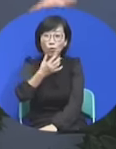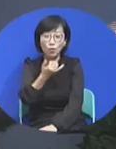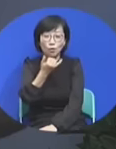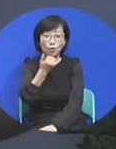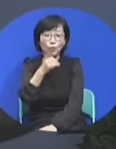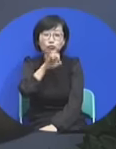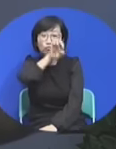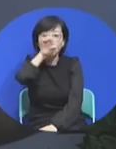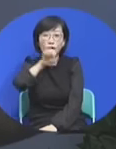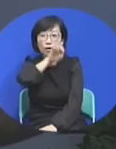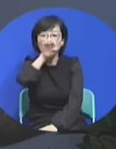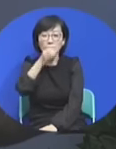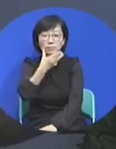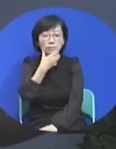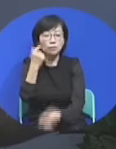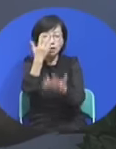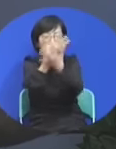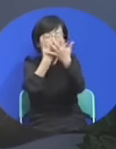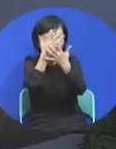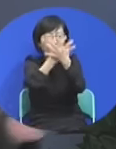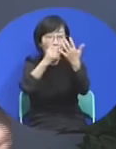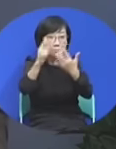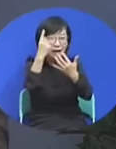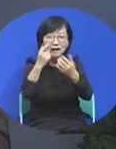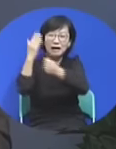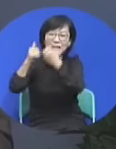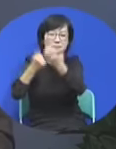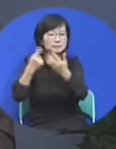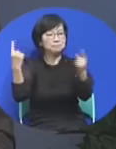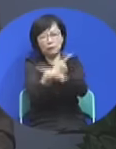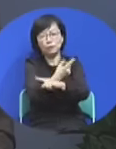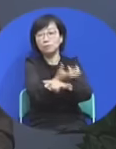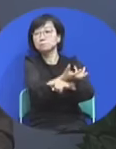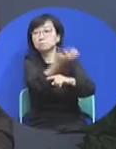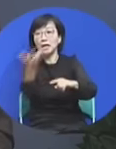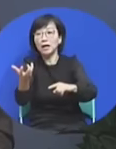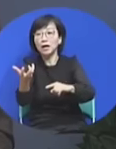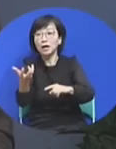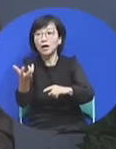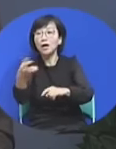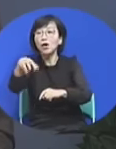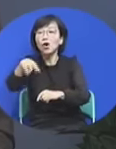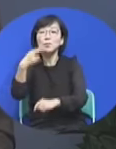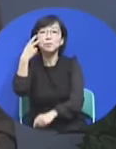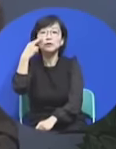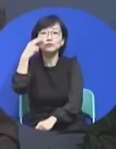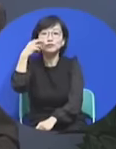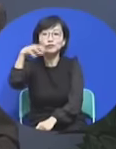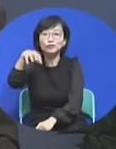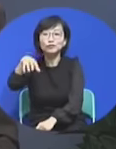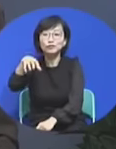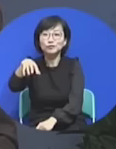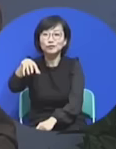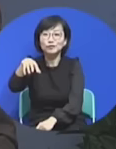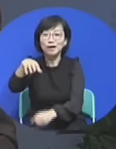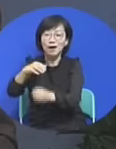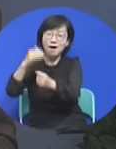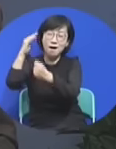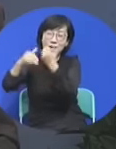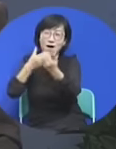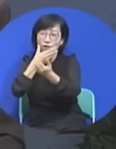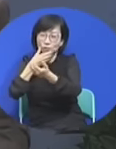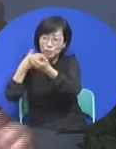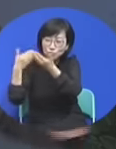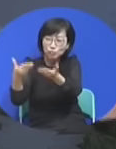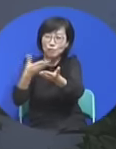돌린 거예요. But when Europe could no longer maintain their status as this main figure for world evangelization, God then changed it over to the US. 하나님이 얼마만큼 축복하시는